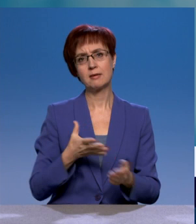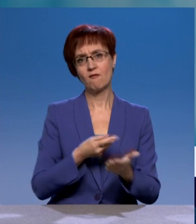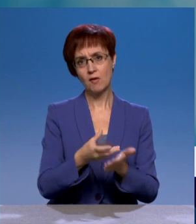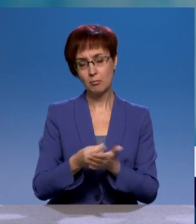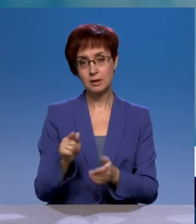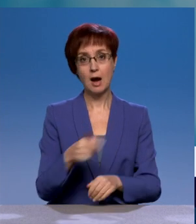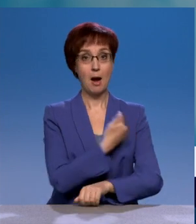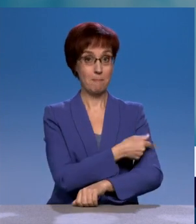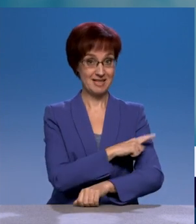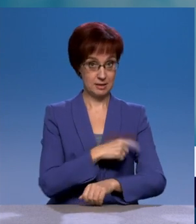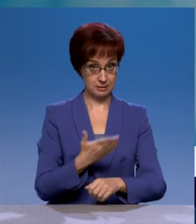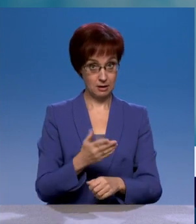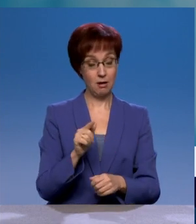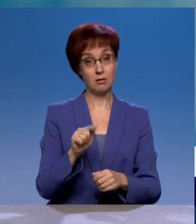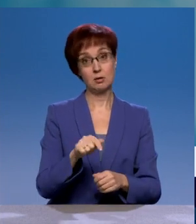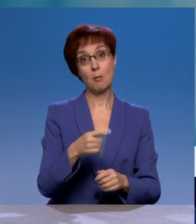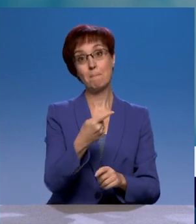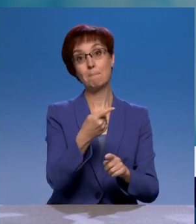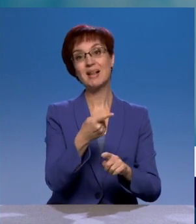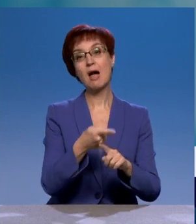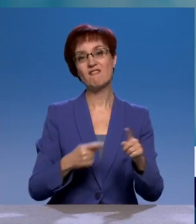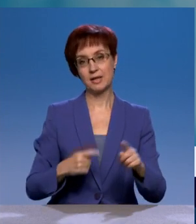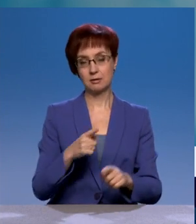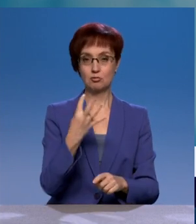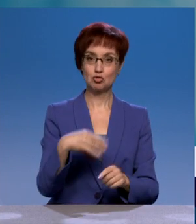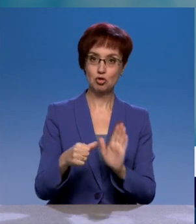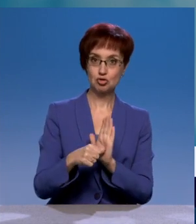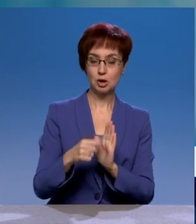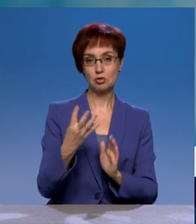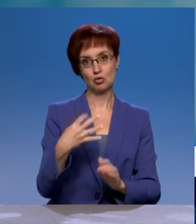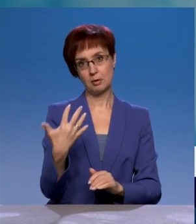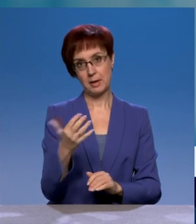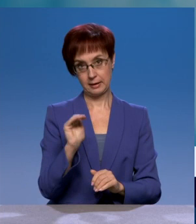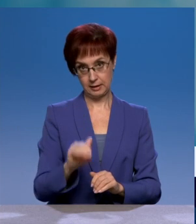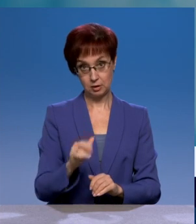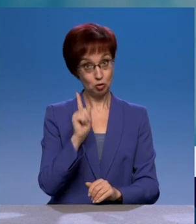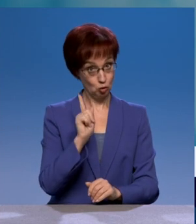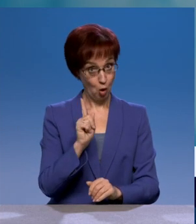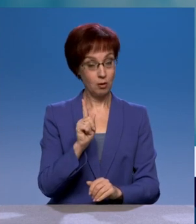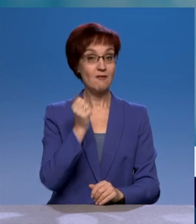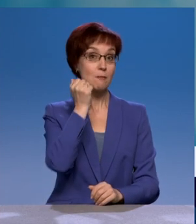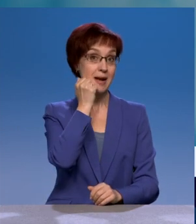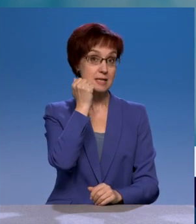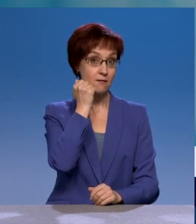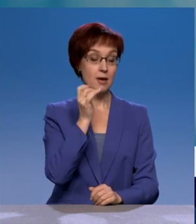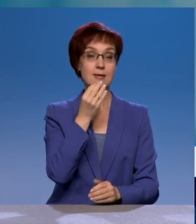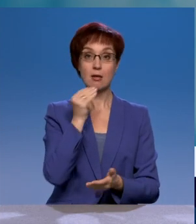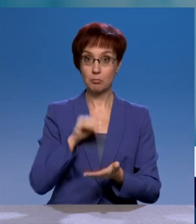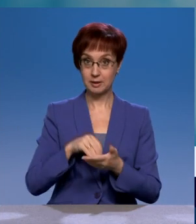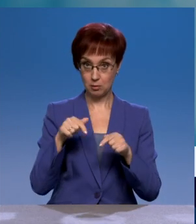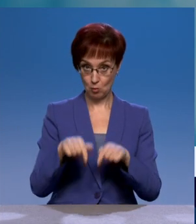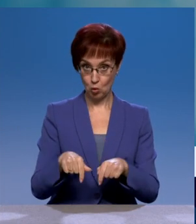этого, 46-45 тысяч. Но что скрывается за этими цифрами? В Москве и в Санкт-Петербурге у нас очень высокая,